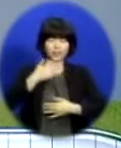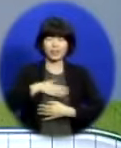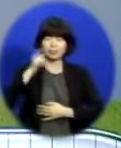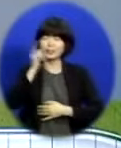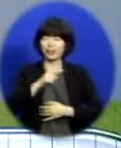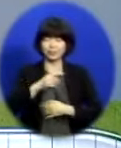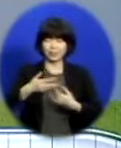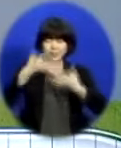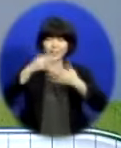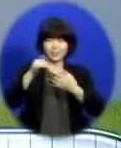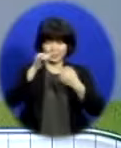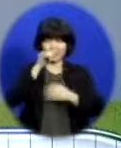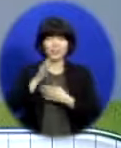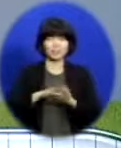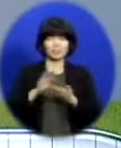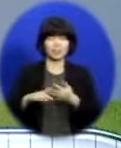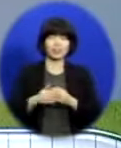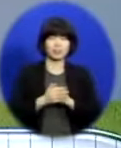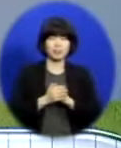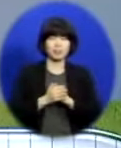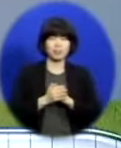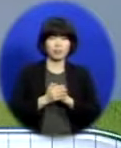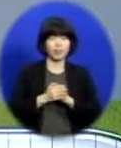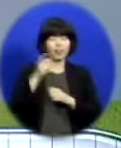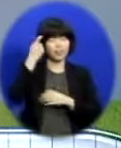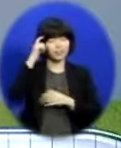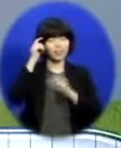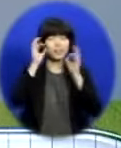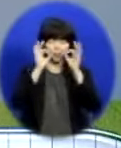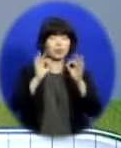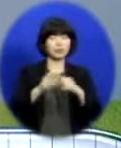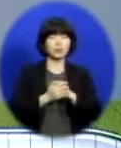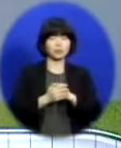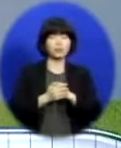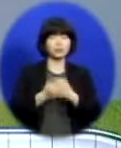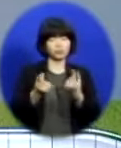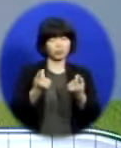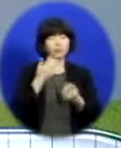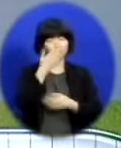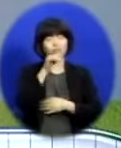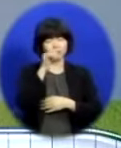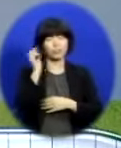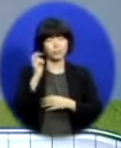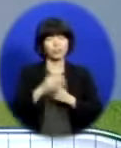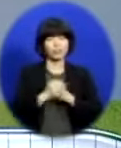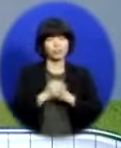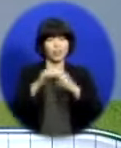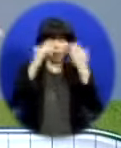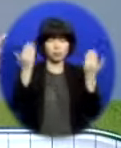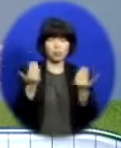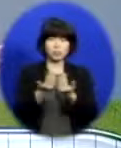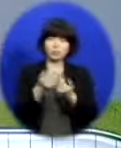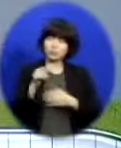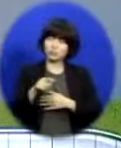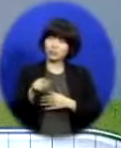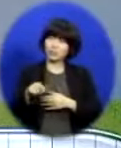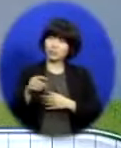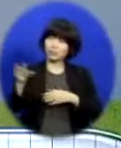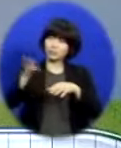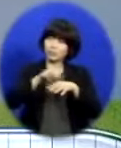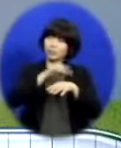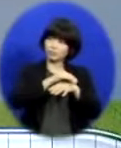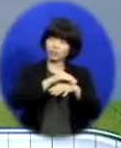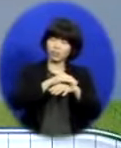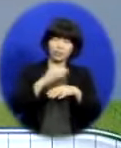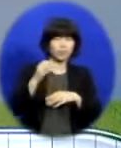일이 계셨습니다 생각해 봤습니다 그럴 수도 있겠다 모든 걸 다 그런 식으로 다 덧붙여 버리는